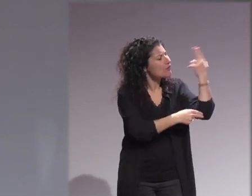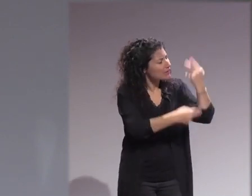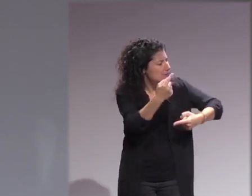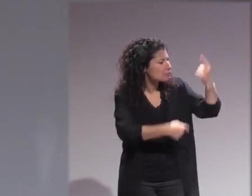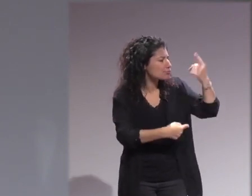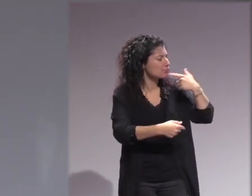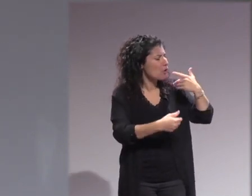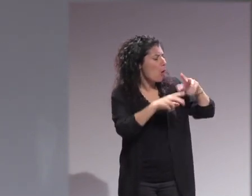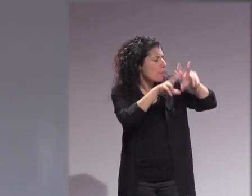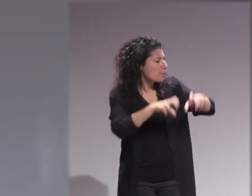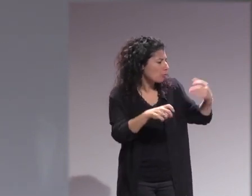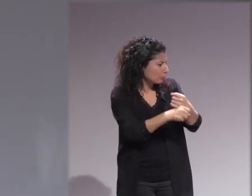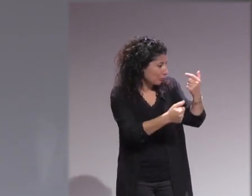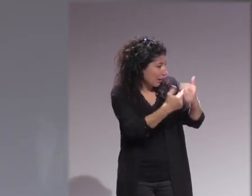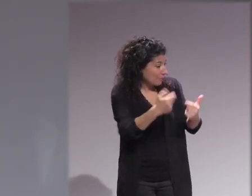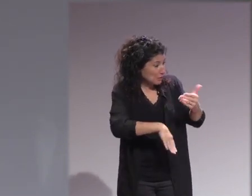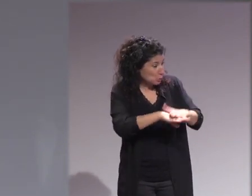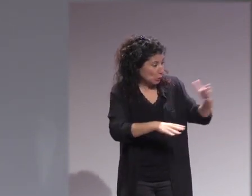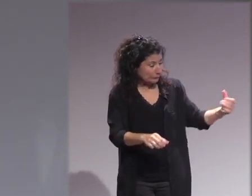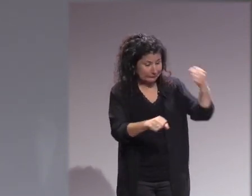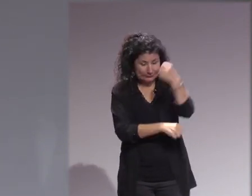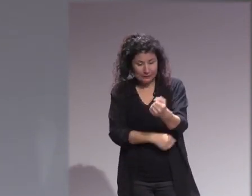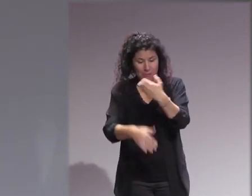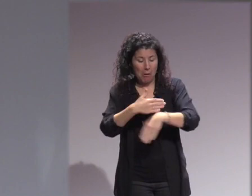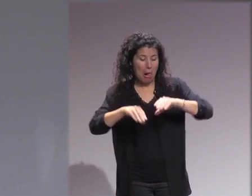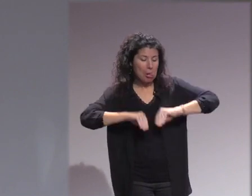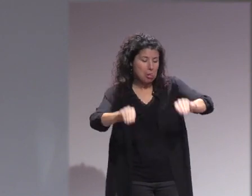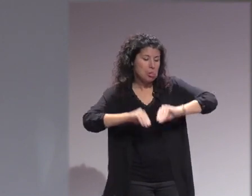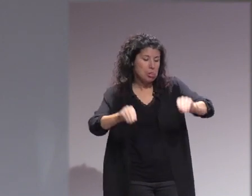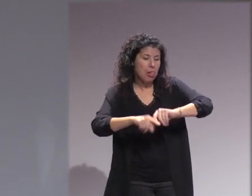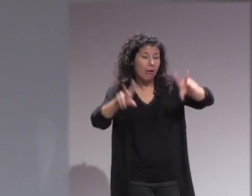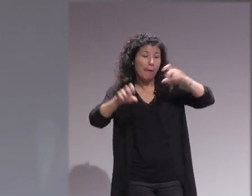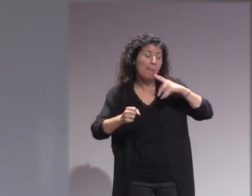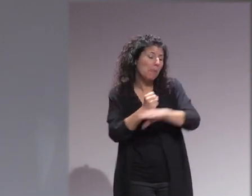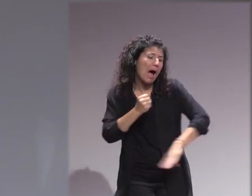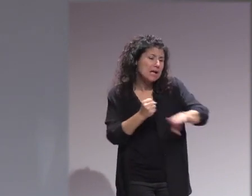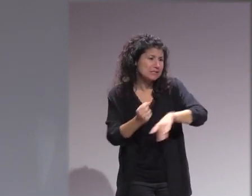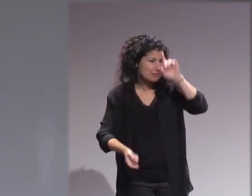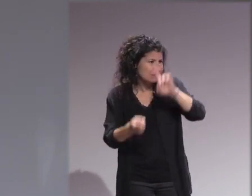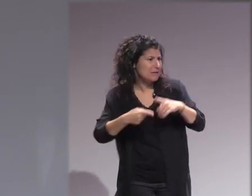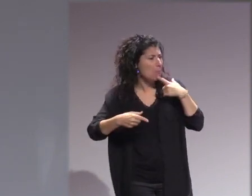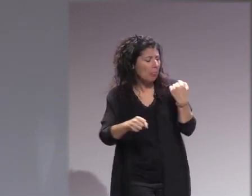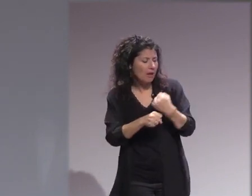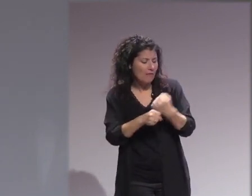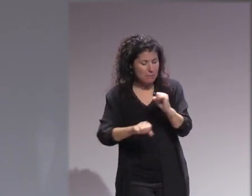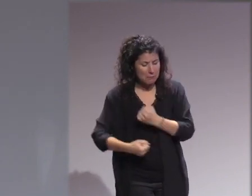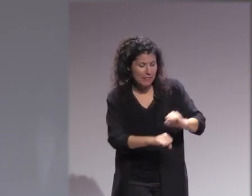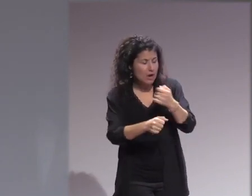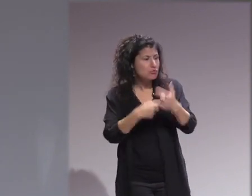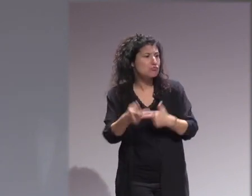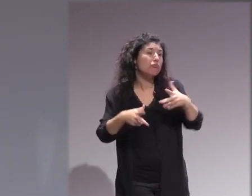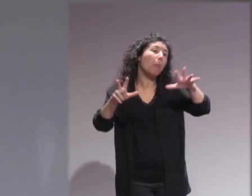voilà, des employés, mais les moins qualifiés possibles, pour l'hôpital, pour éventuellement des emplois administratifs. Et